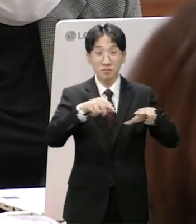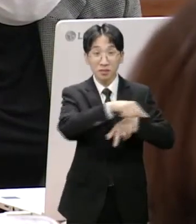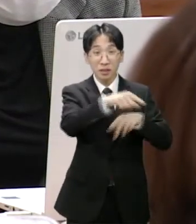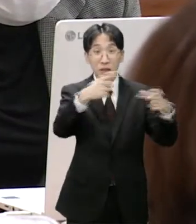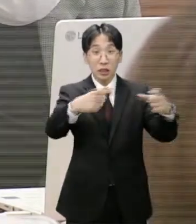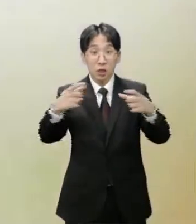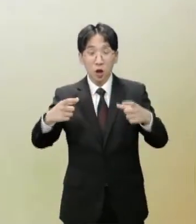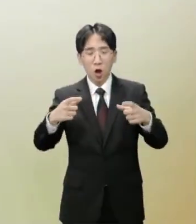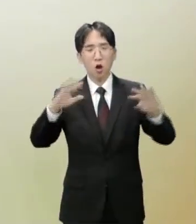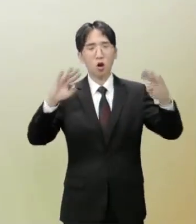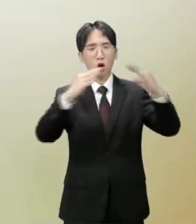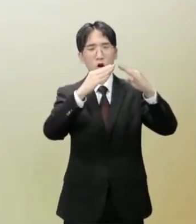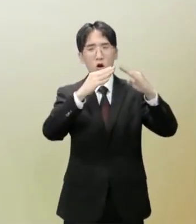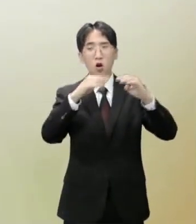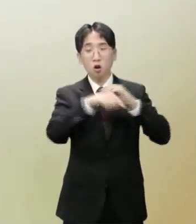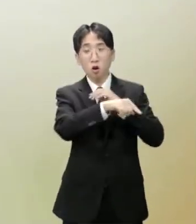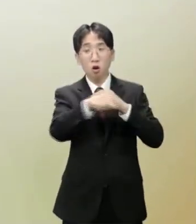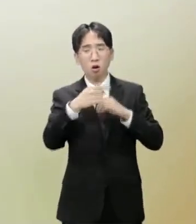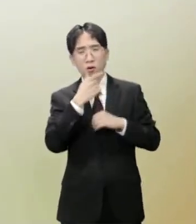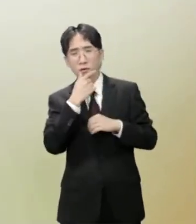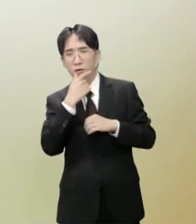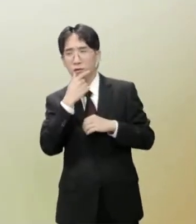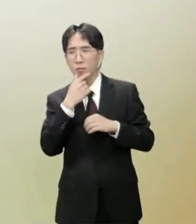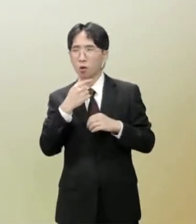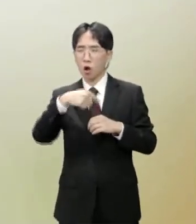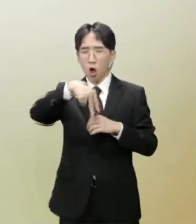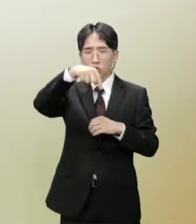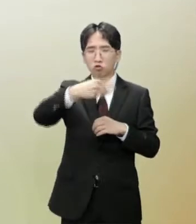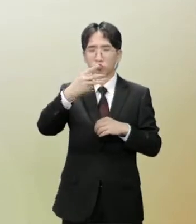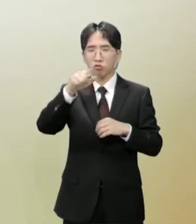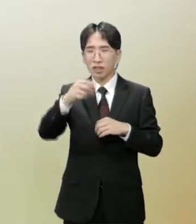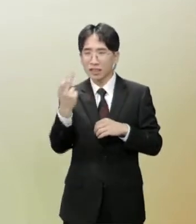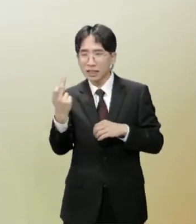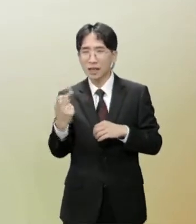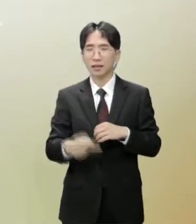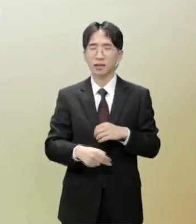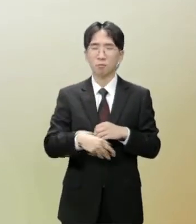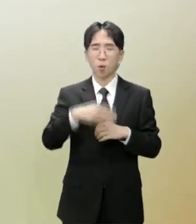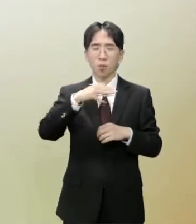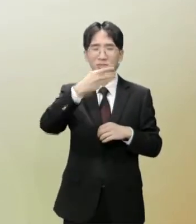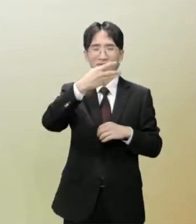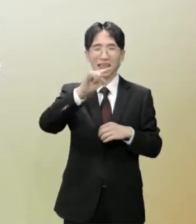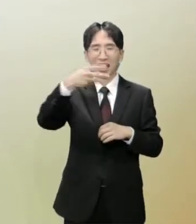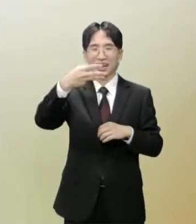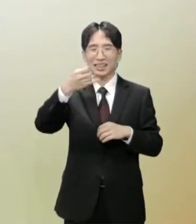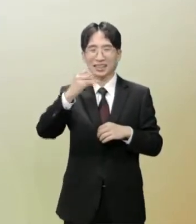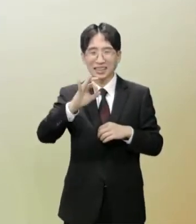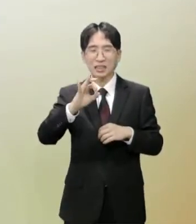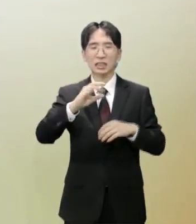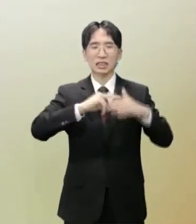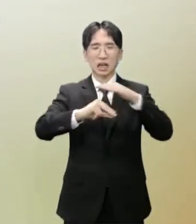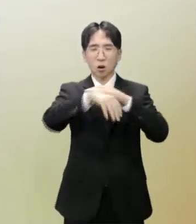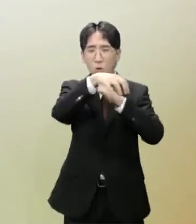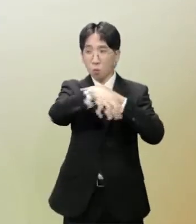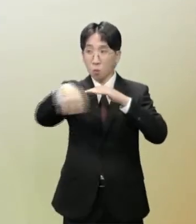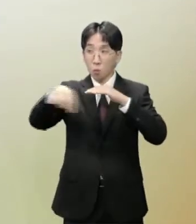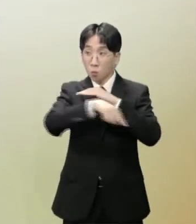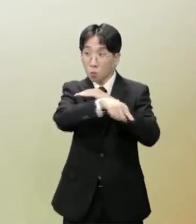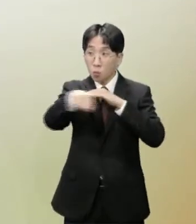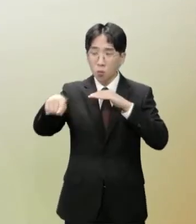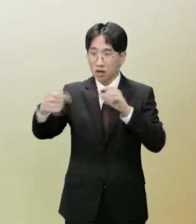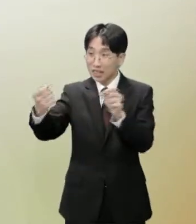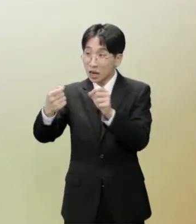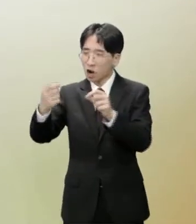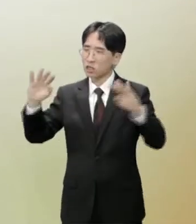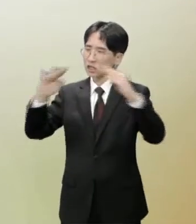시작된 태릉 입구역 인근을 포함해 수락산역과 중계역 등 모두 다섯 곳입니다. 나머지 계획도 만약